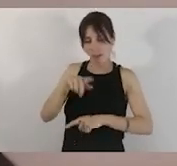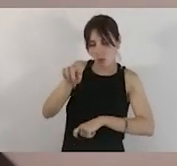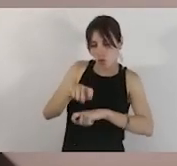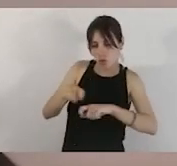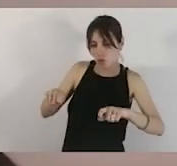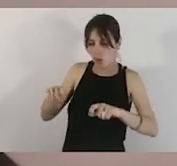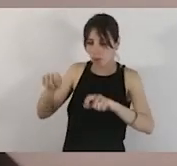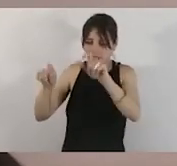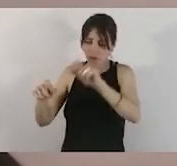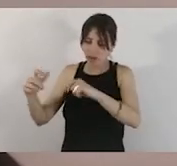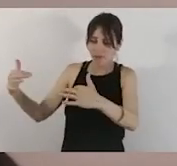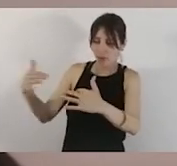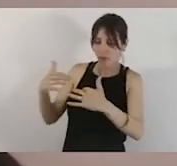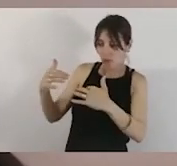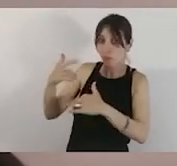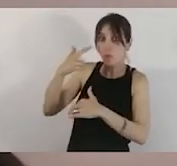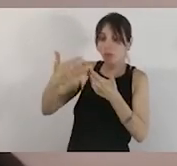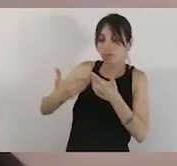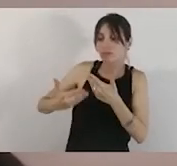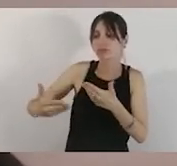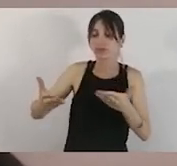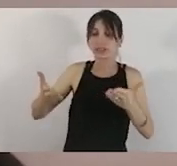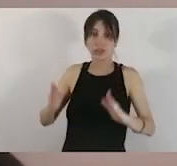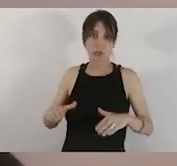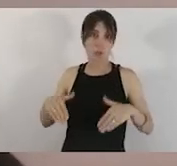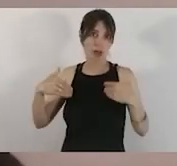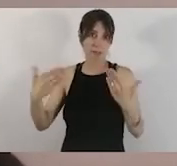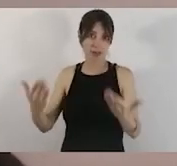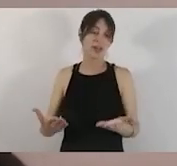Voilà. Merci pour votre attention, et je pense que